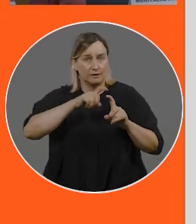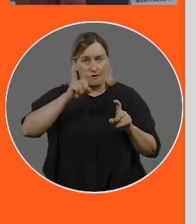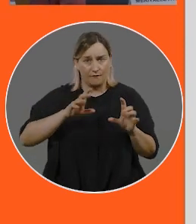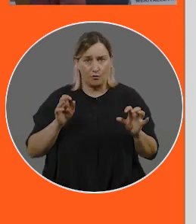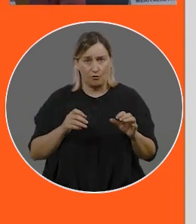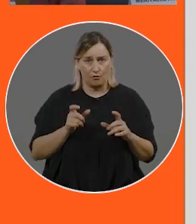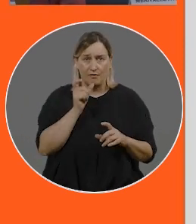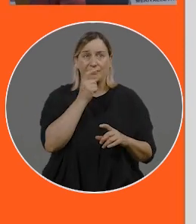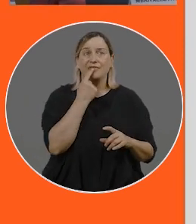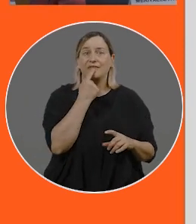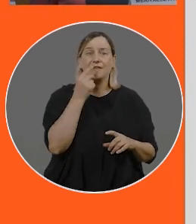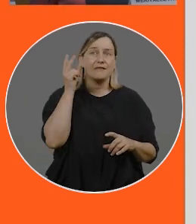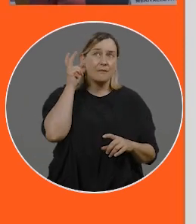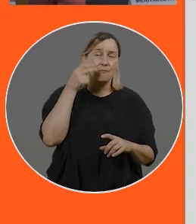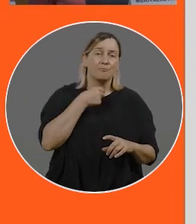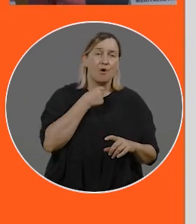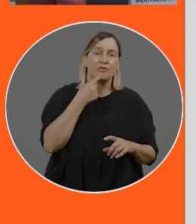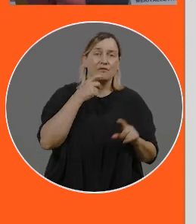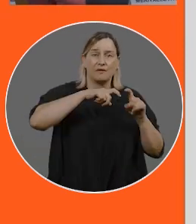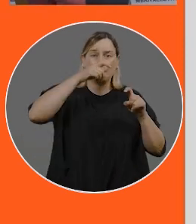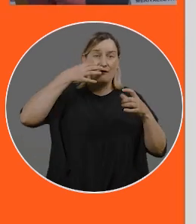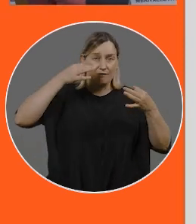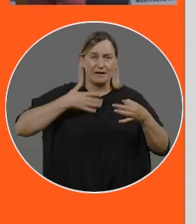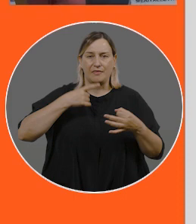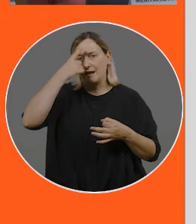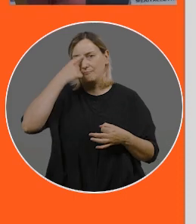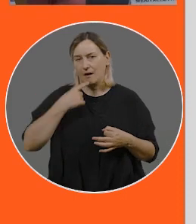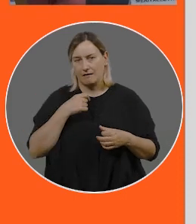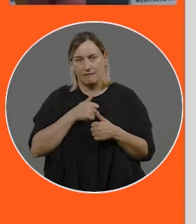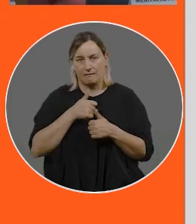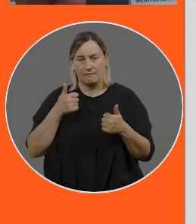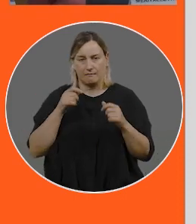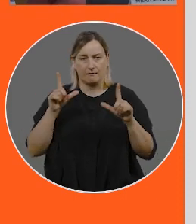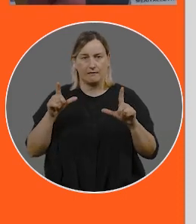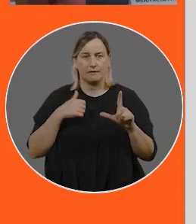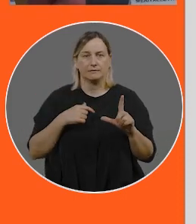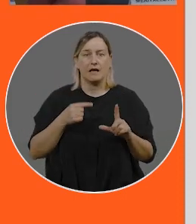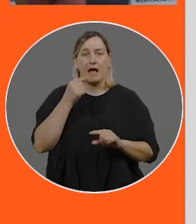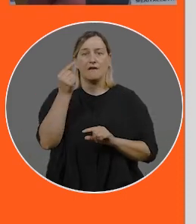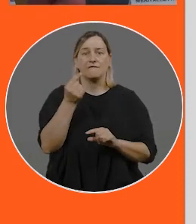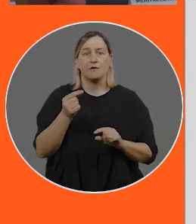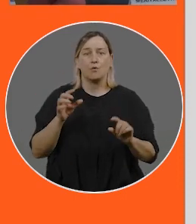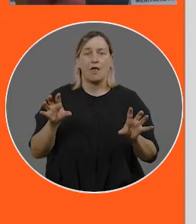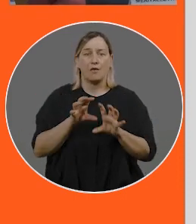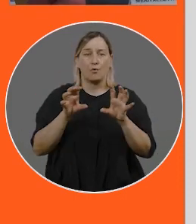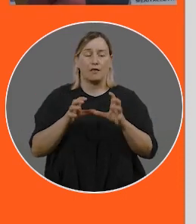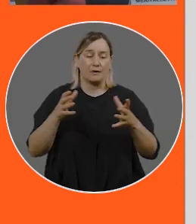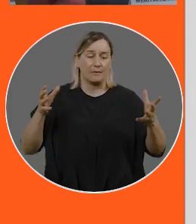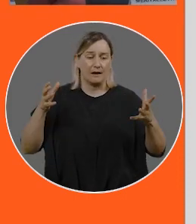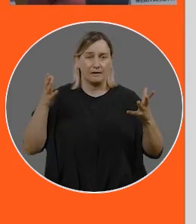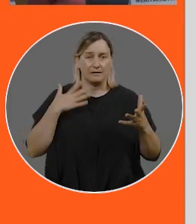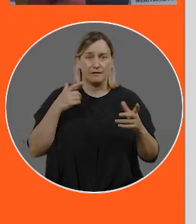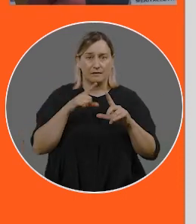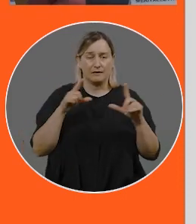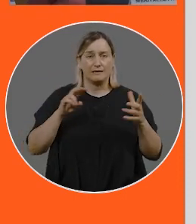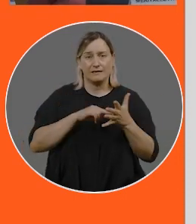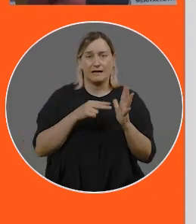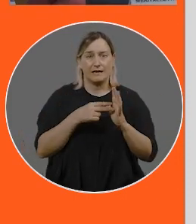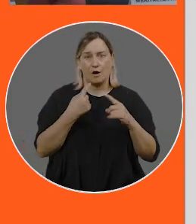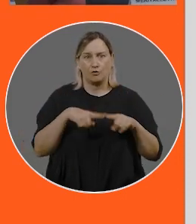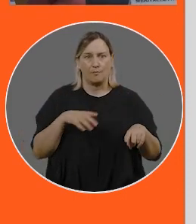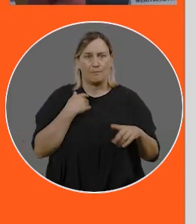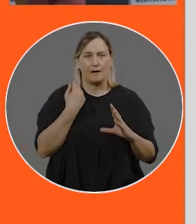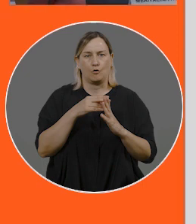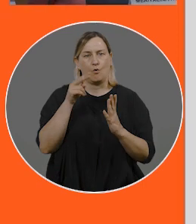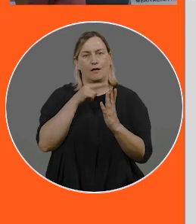Llavors, clar, figura decorativa. Bueno, pues si és decorativa, doncs s'ha de fer amb una altra tècnica perquè el lector de pantalla